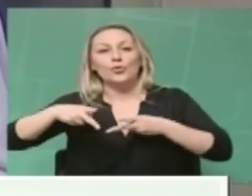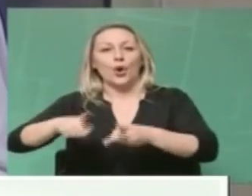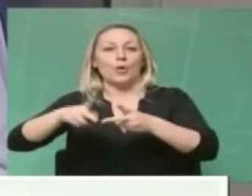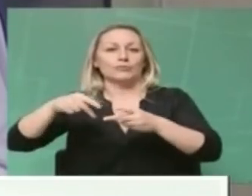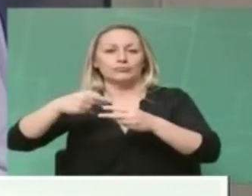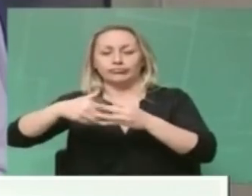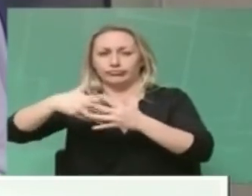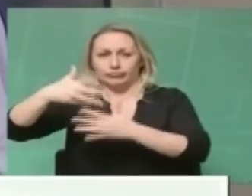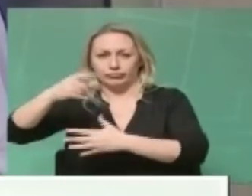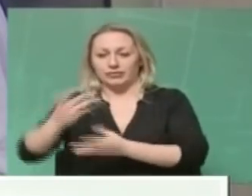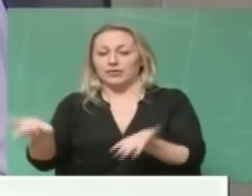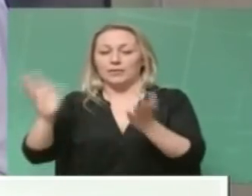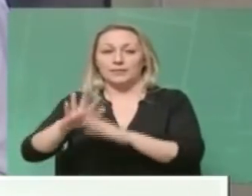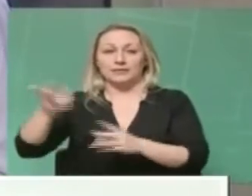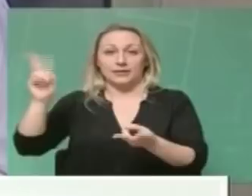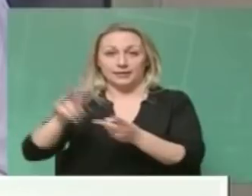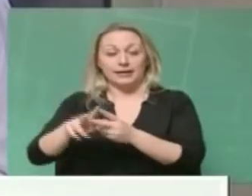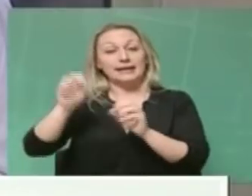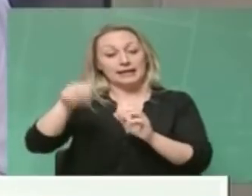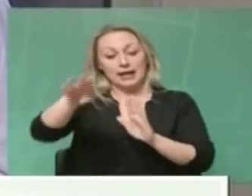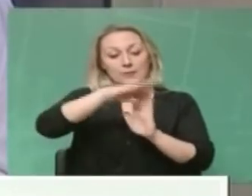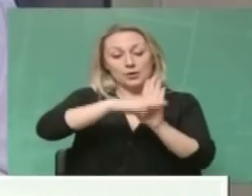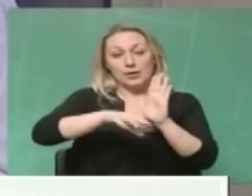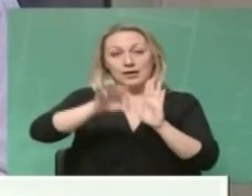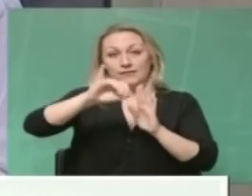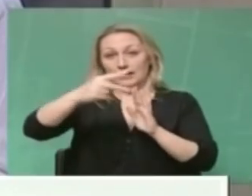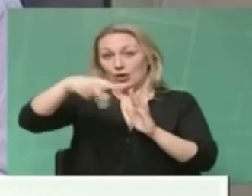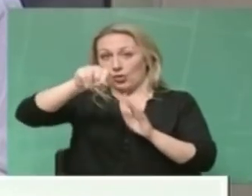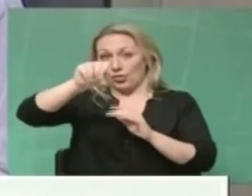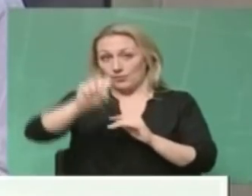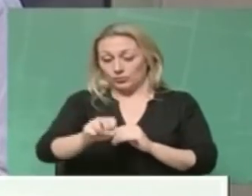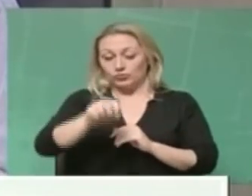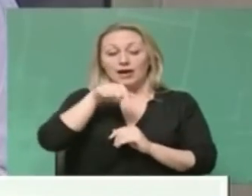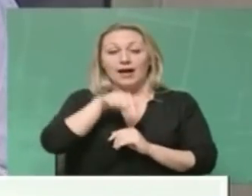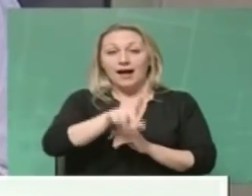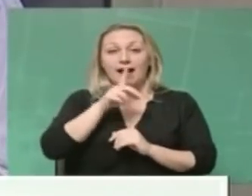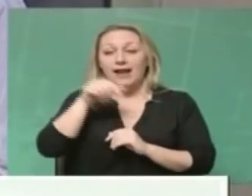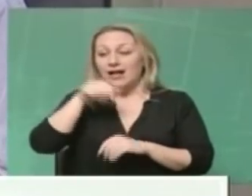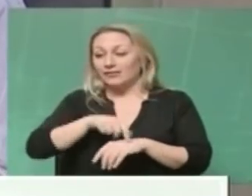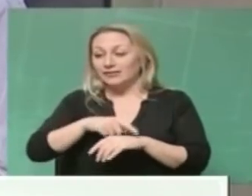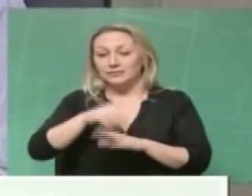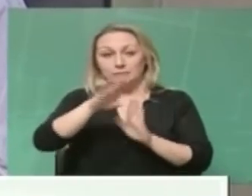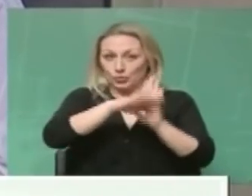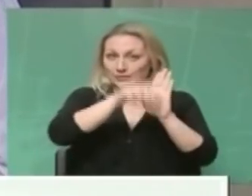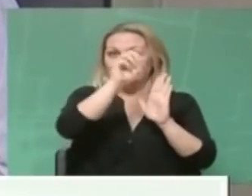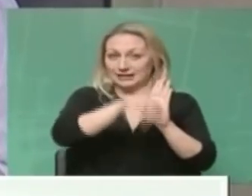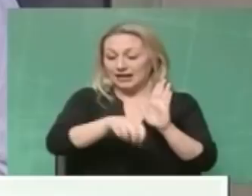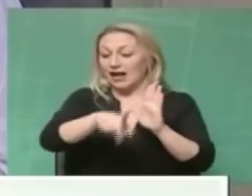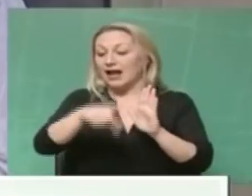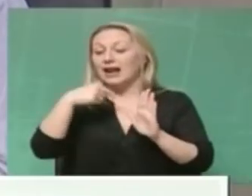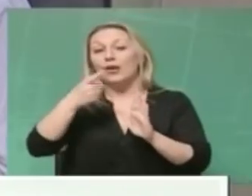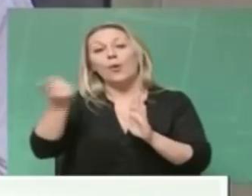αλλά από τα χρήματα τα οποία στερούν από τους Δήμους, σου γυρνάνε πίσω μέσω αυτών των προγραμμάτων κάποια ψίχουλα, και αυτή είναι η